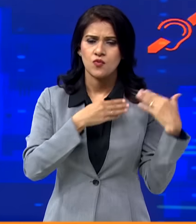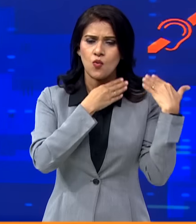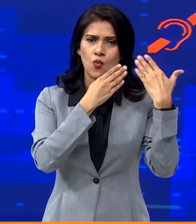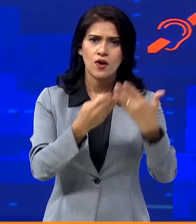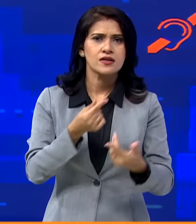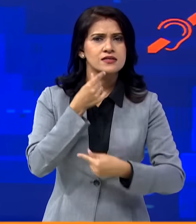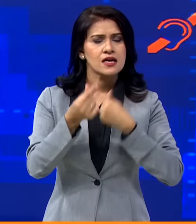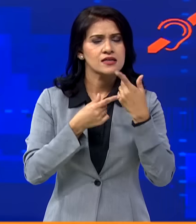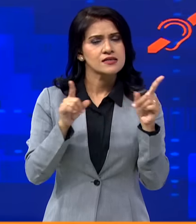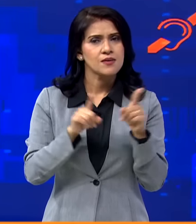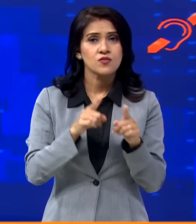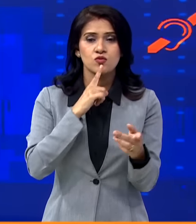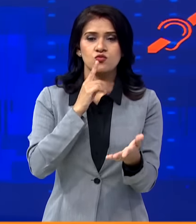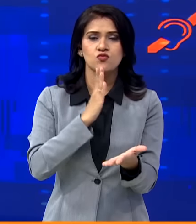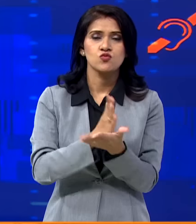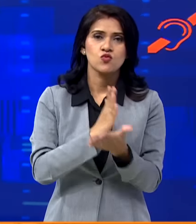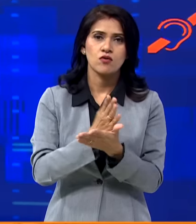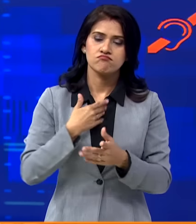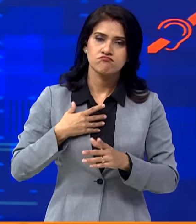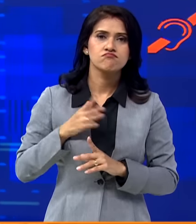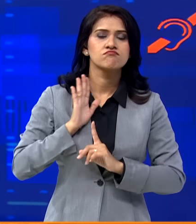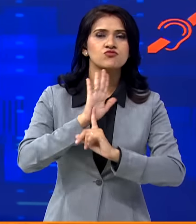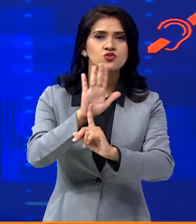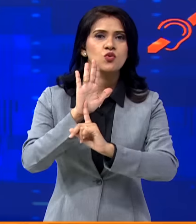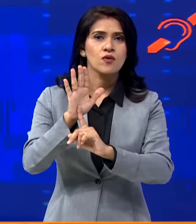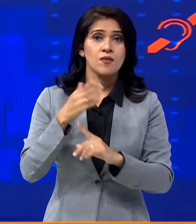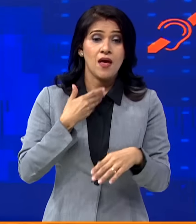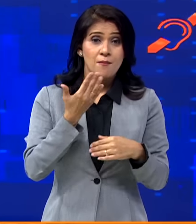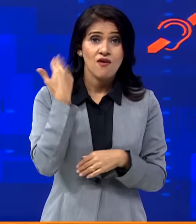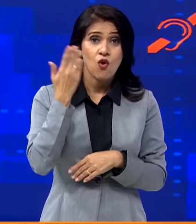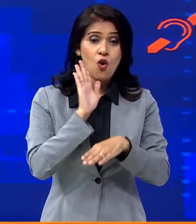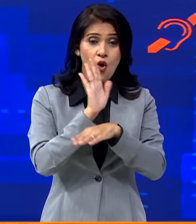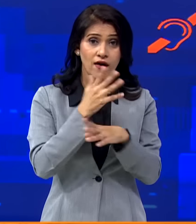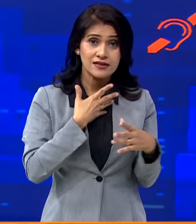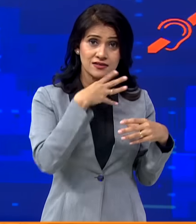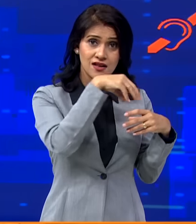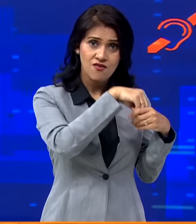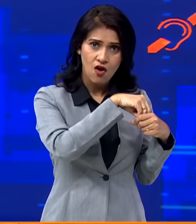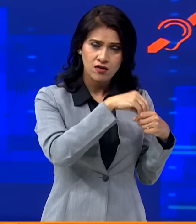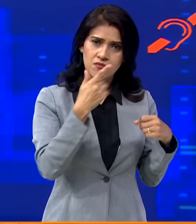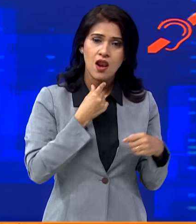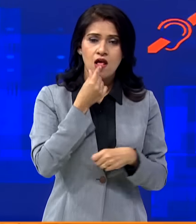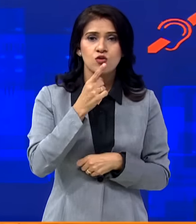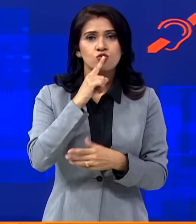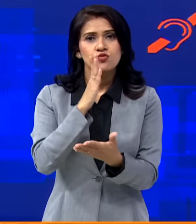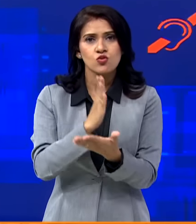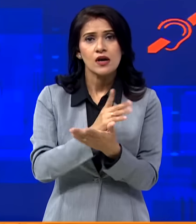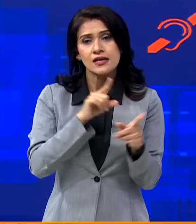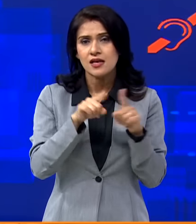था तब भी सच के साथ खड़ा होता था और आज मैं कांग्रेस के साथ नहीं हूं तब भी सच के साथ खड़ा